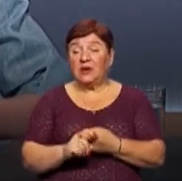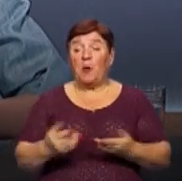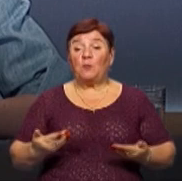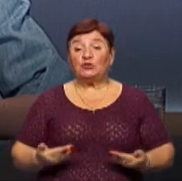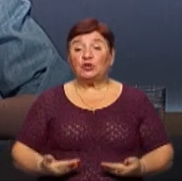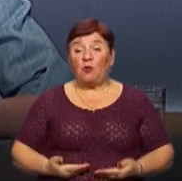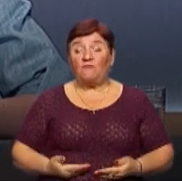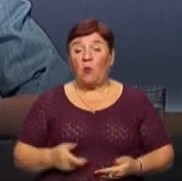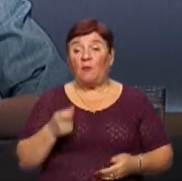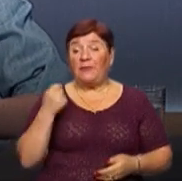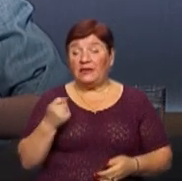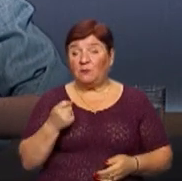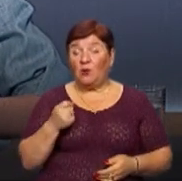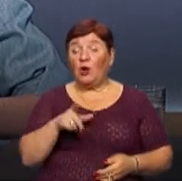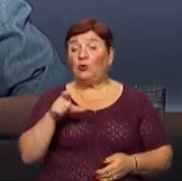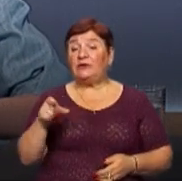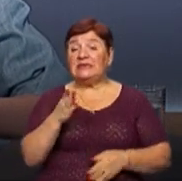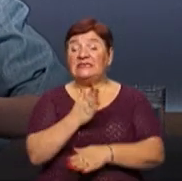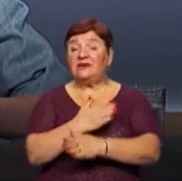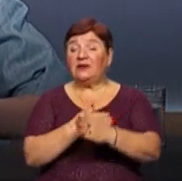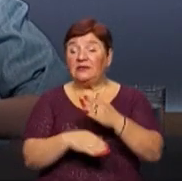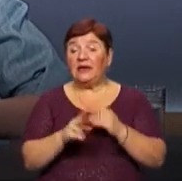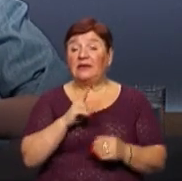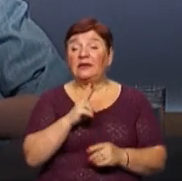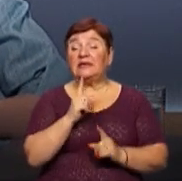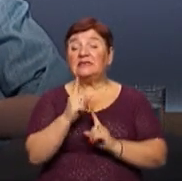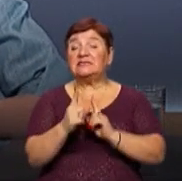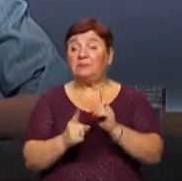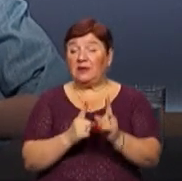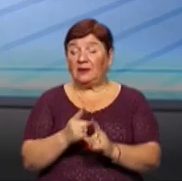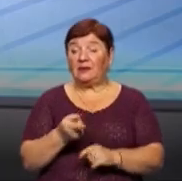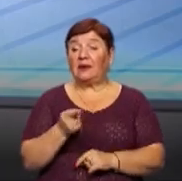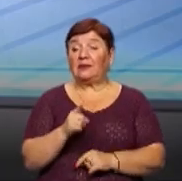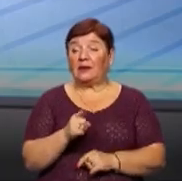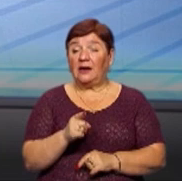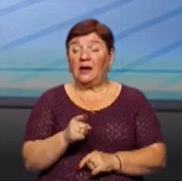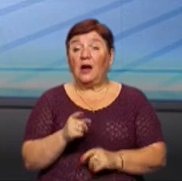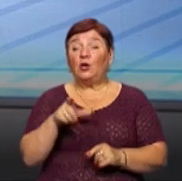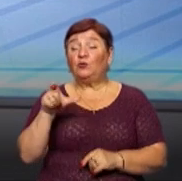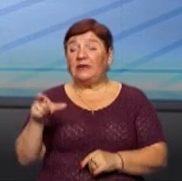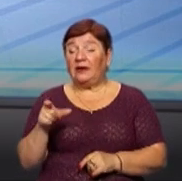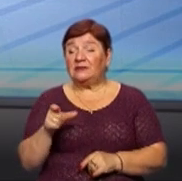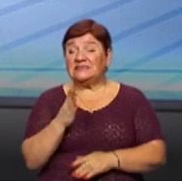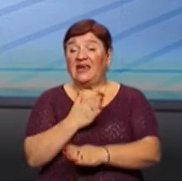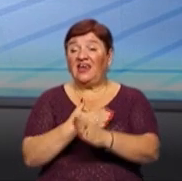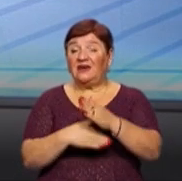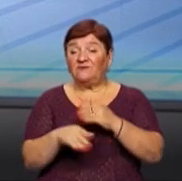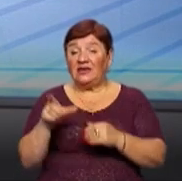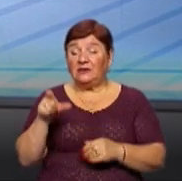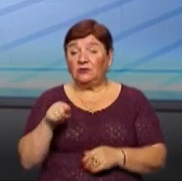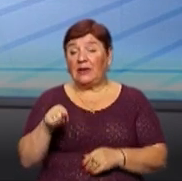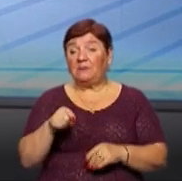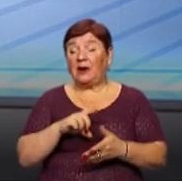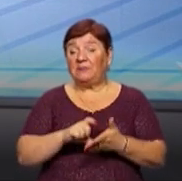людей з інвалідністю, так? Які зміни чекають на них? Ну, людей з інвалідністю трошки інше, тому що там прийнята